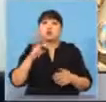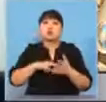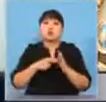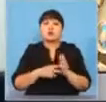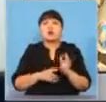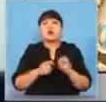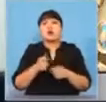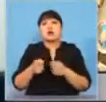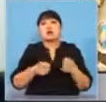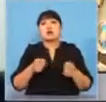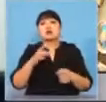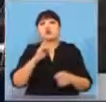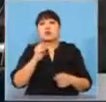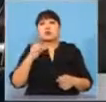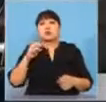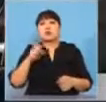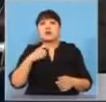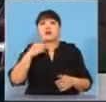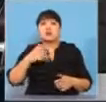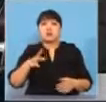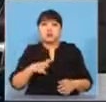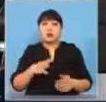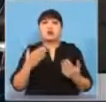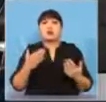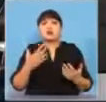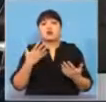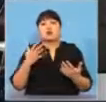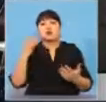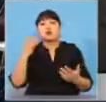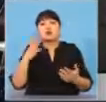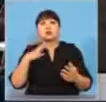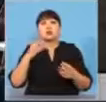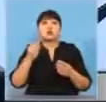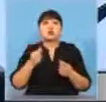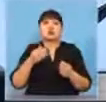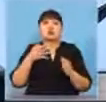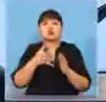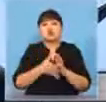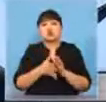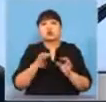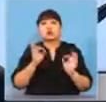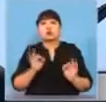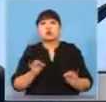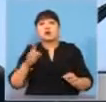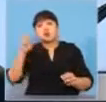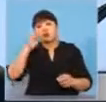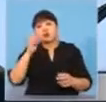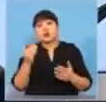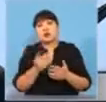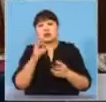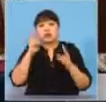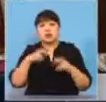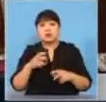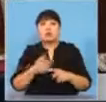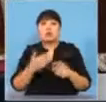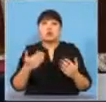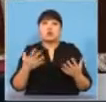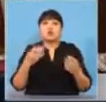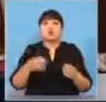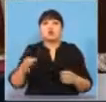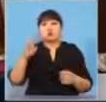жоспарлау басқармасының басшысы Рузия Айдашева баяндама жасады. Яғни үнемделген қаражатты ұсынықты жұмсау үшін бюджет қайта нақтыланды. Бүгінгі